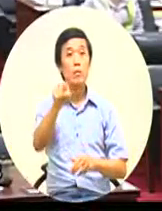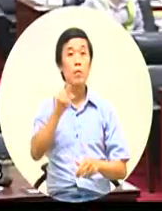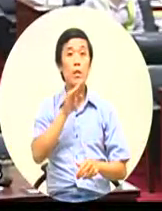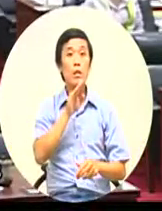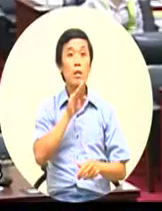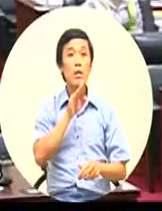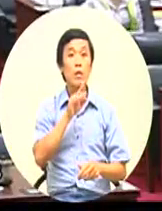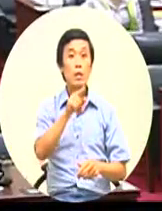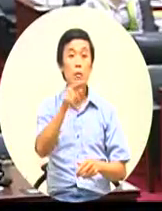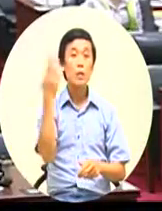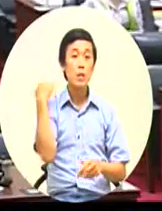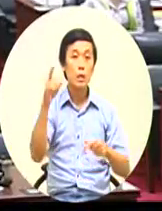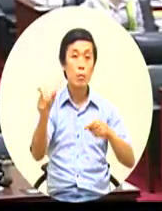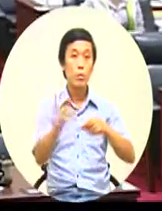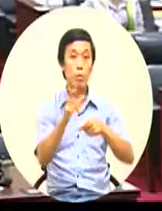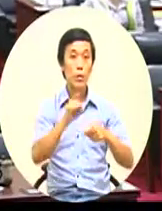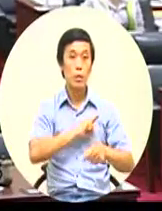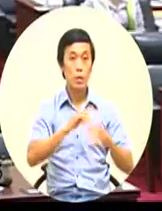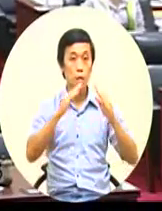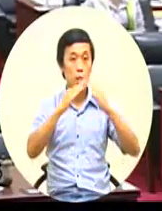的，请你举手。